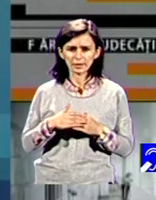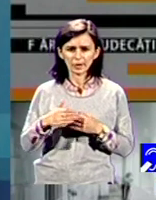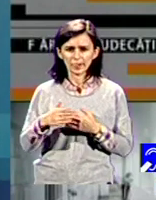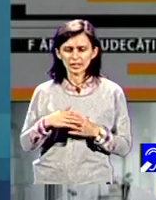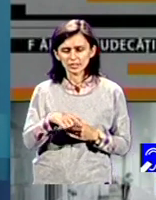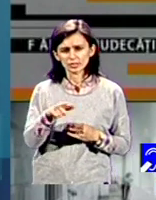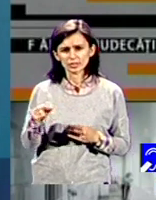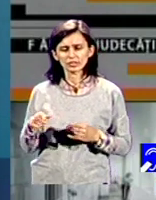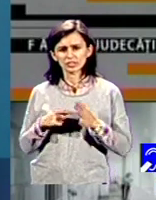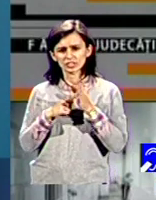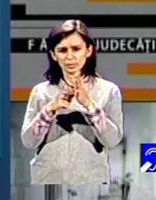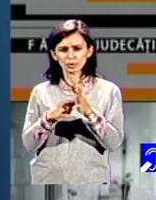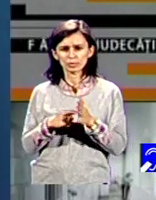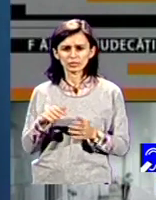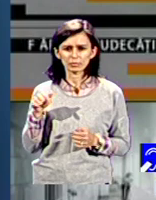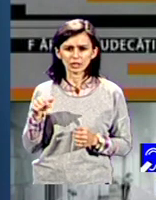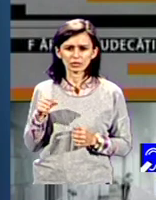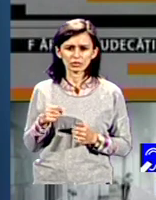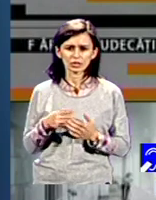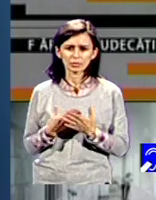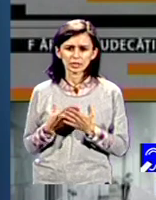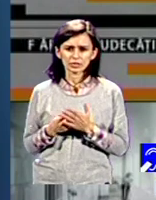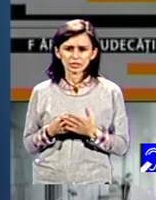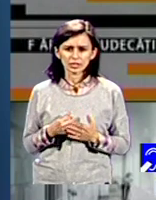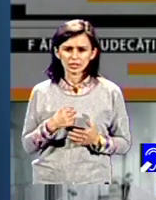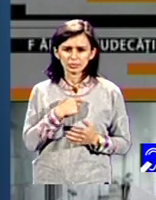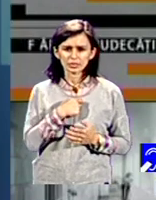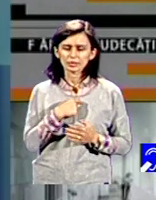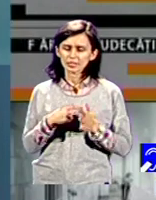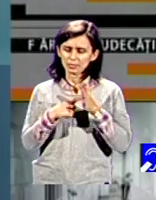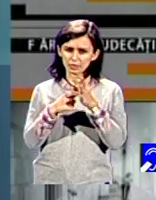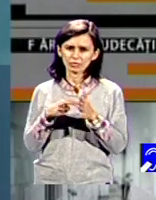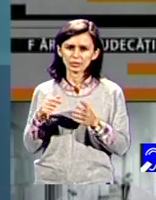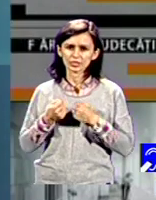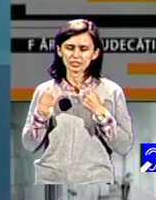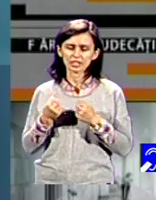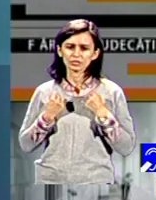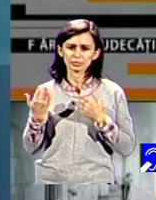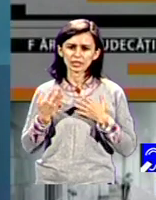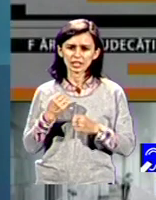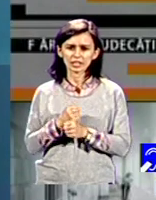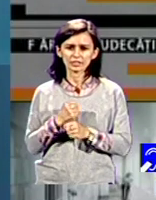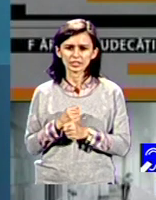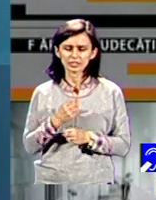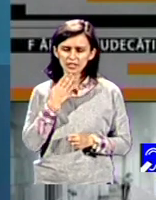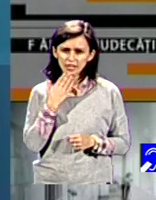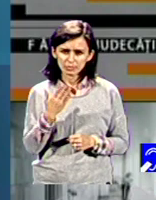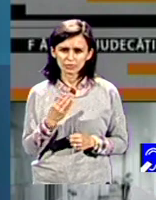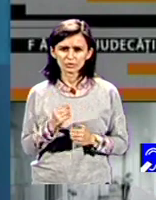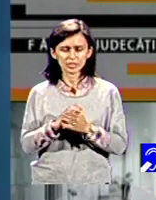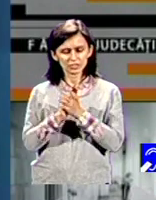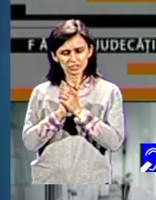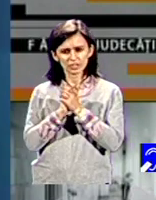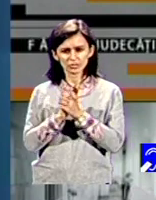promovăm și noi acolo pentru că e posibil în mediul online Toate aceste acțiuni pe care le faceți Mulțumesc foarte mult încă o dată și mult Mult succes pe mai